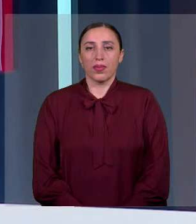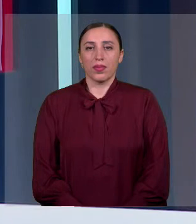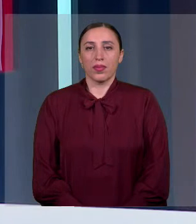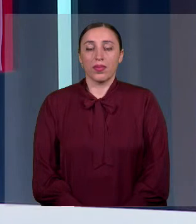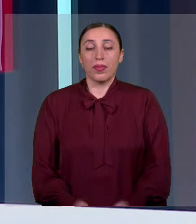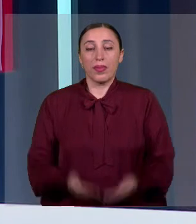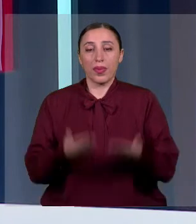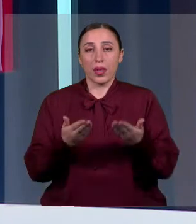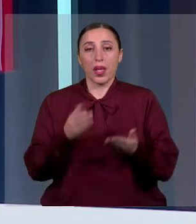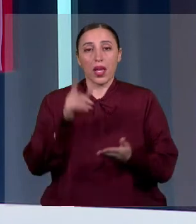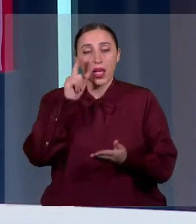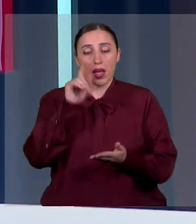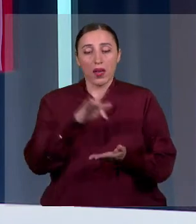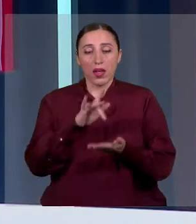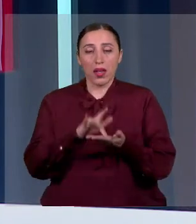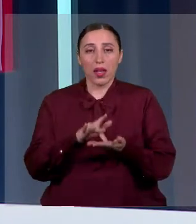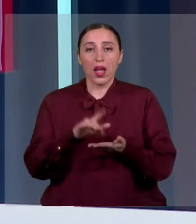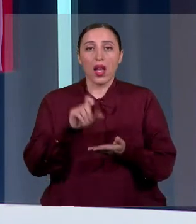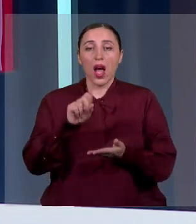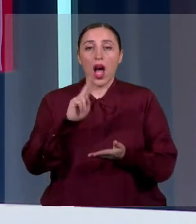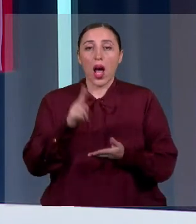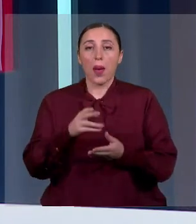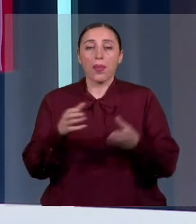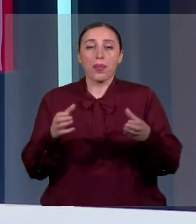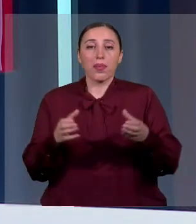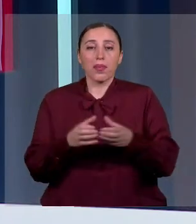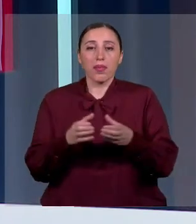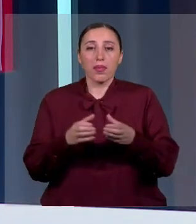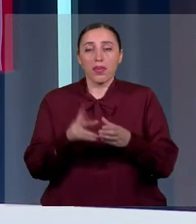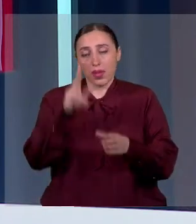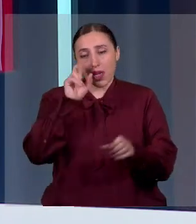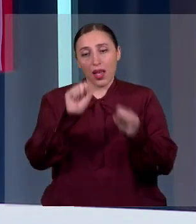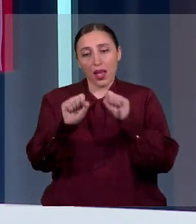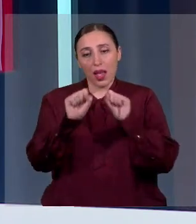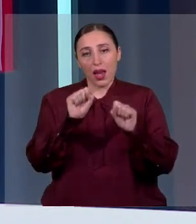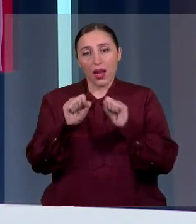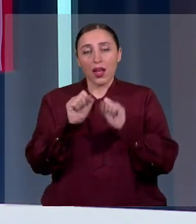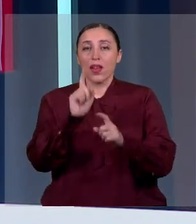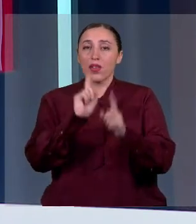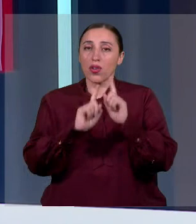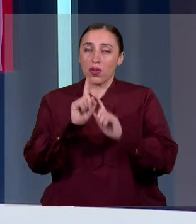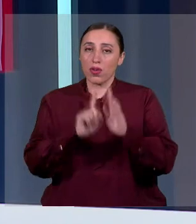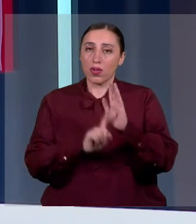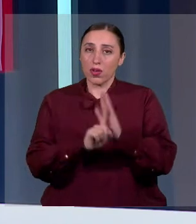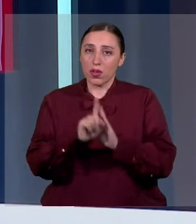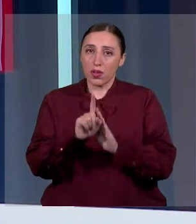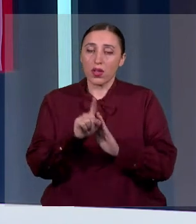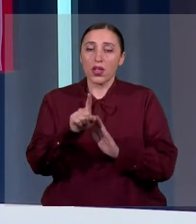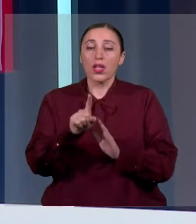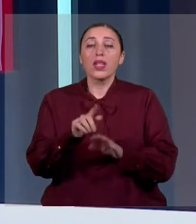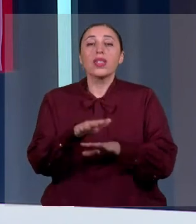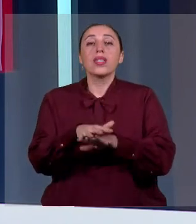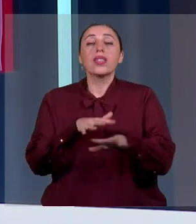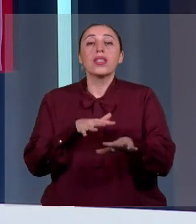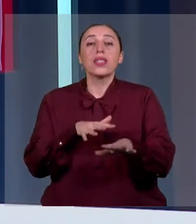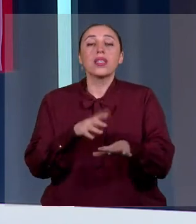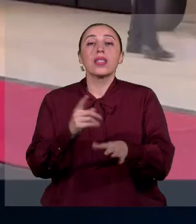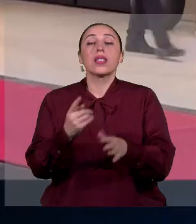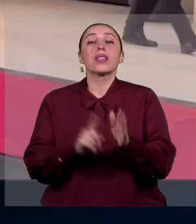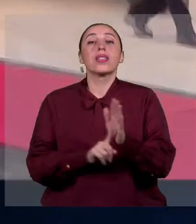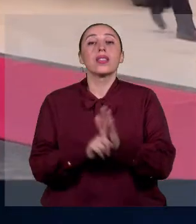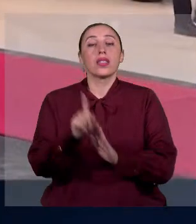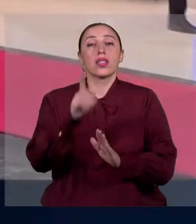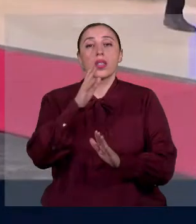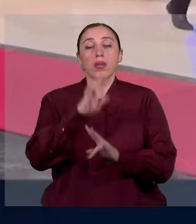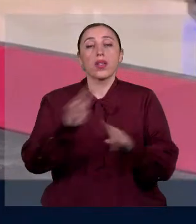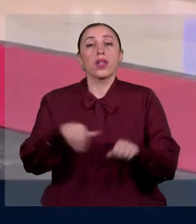Հենց հիմա Երևանում անցկացվում է հապկանդամ երկրների ղեկավարների հերթական գագաթնաժողովը, որի մեկնարկին վարչապետ Նիկոլ